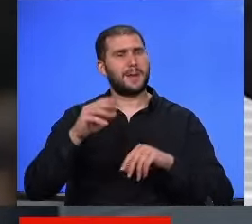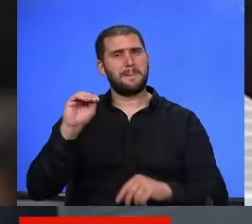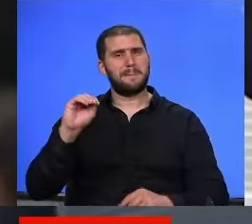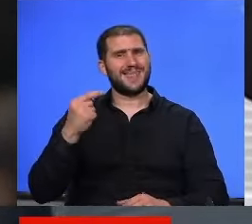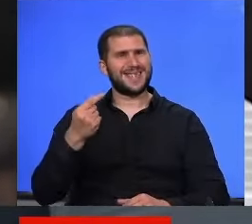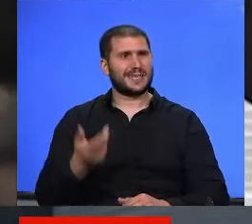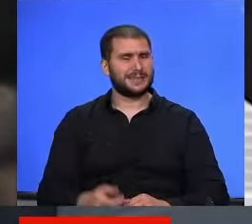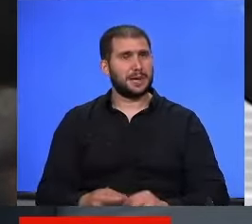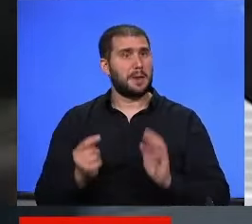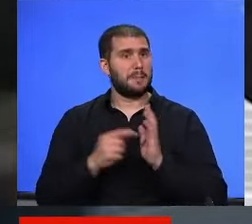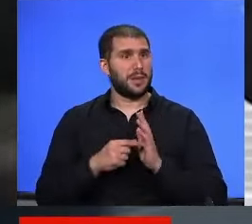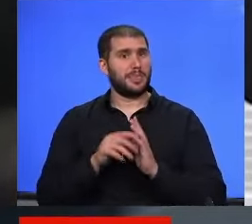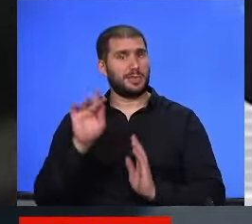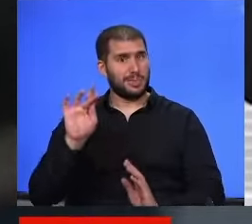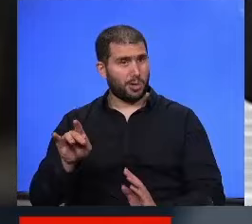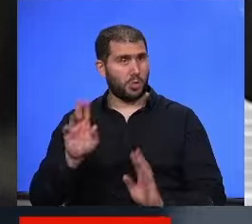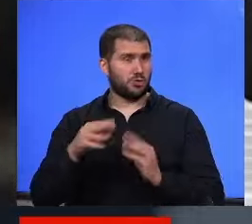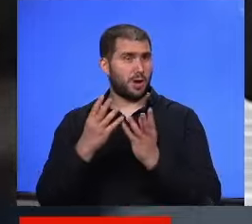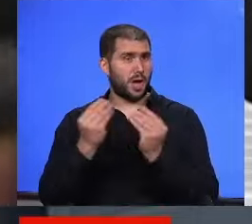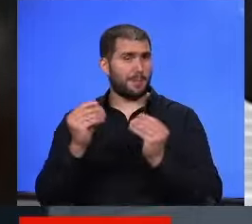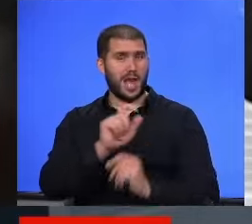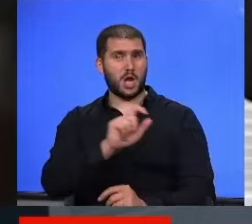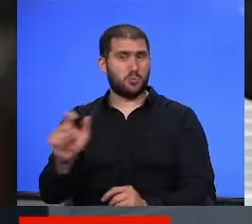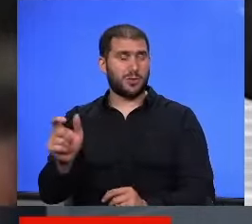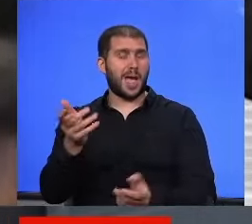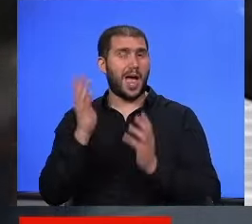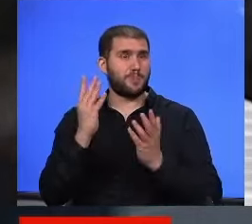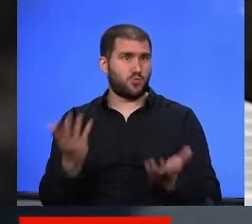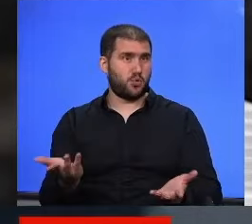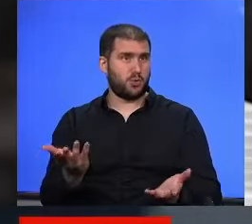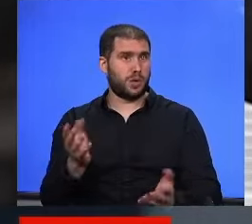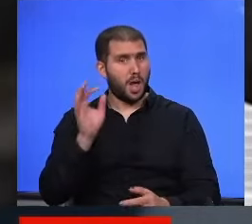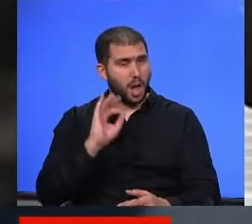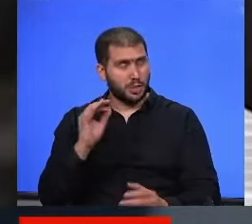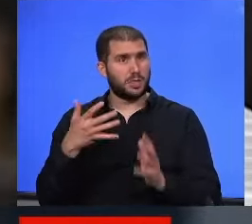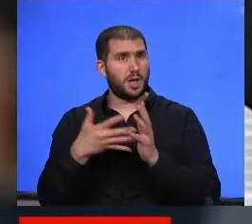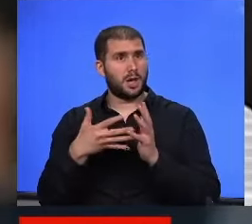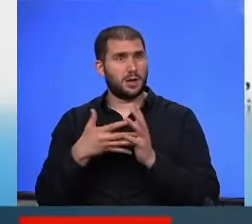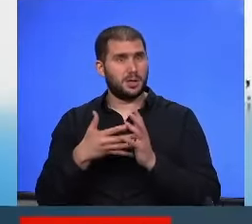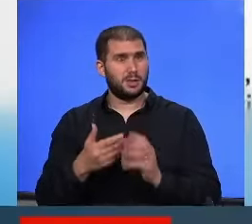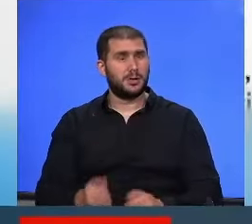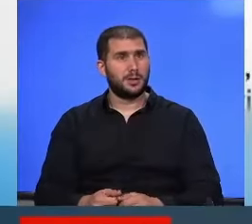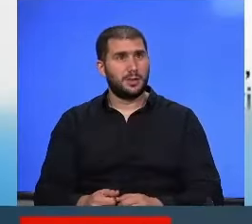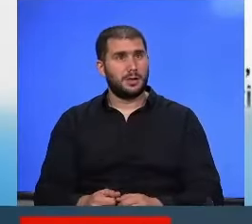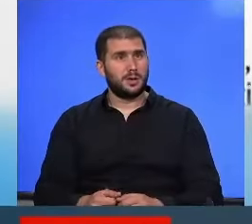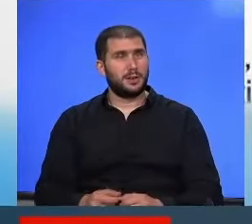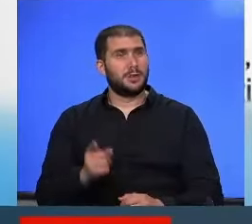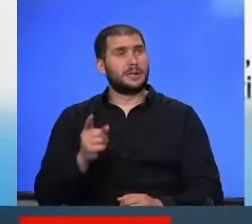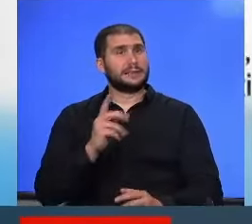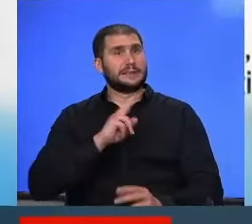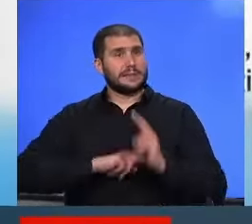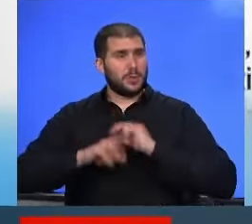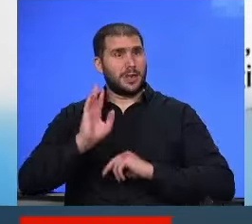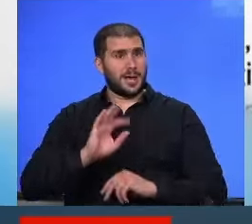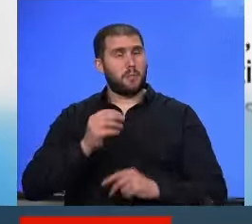Gaetz, because there are many serious allegations pending against him. וצרות גם מכיוונו